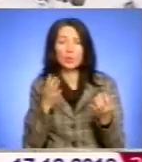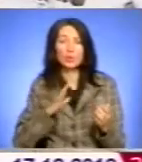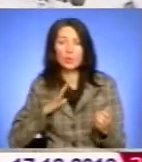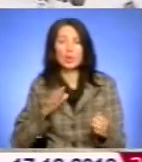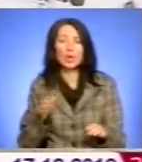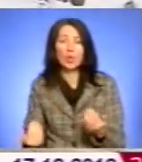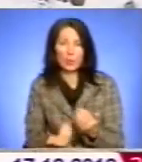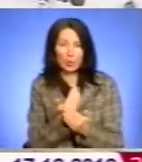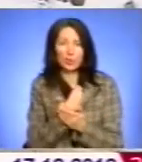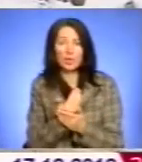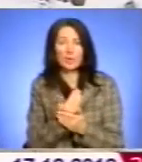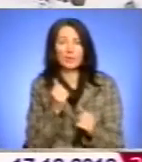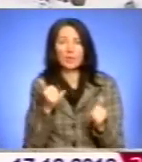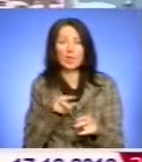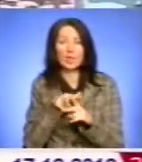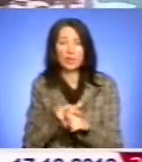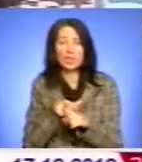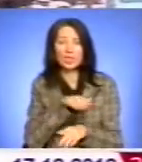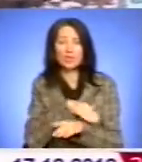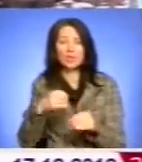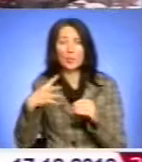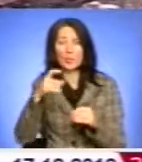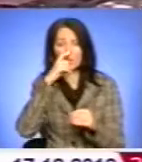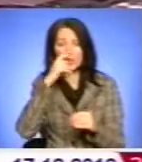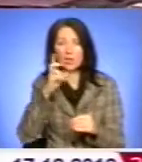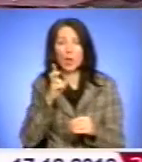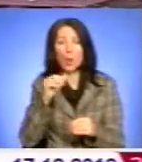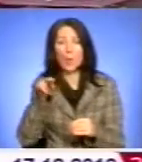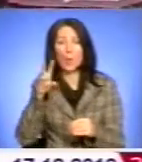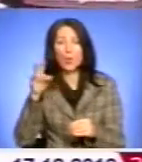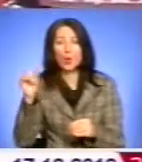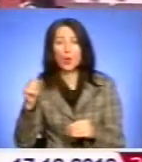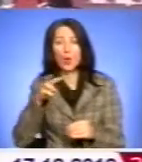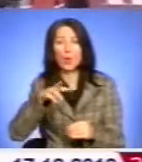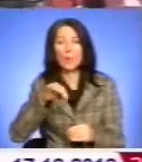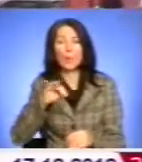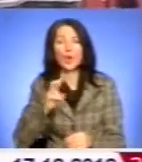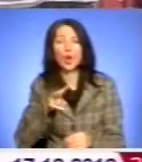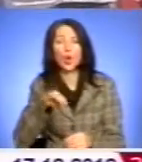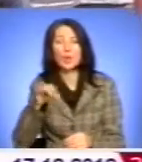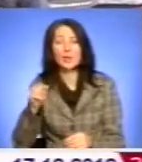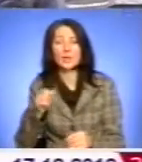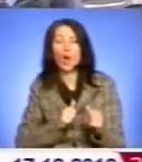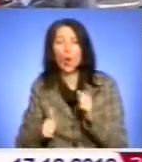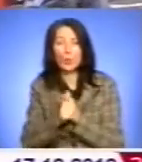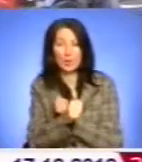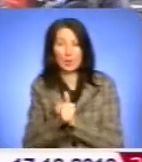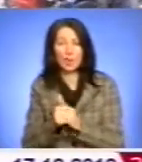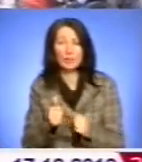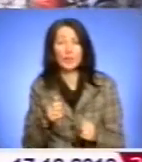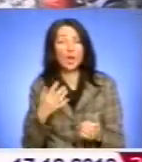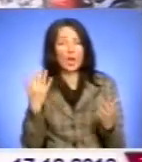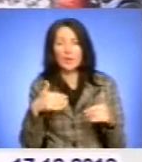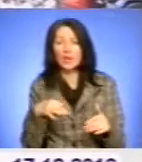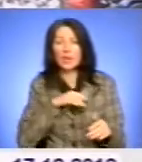найбільше навантаження припадає на вулиці 15 квітня, Будного, Миколинецьку і Об'їзно. За метеопрогнозами вже не чекають сильних опадів.